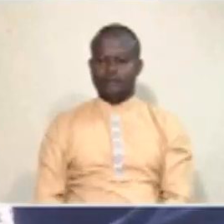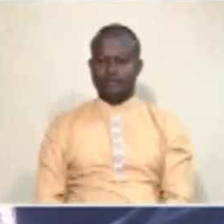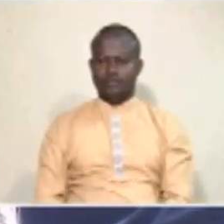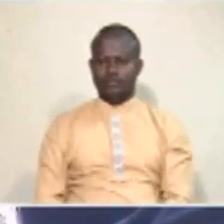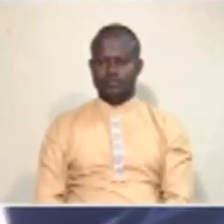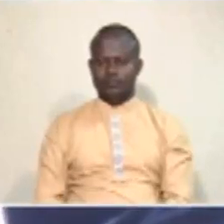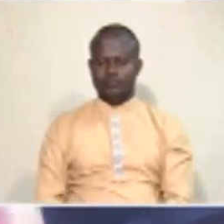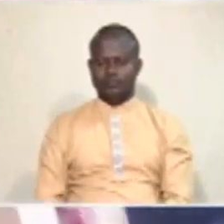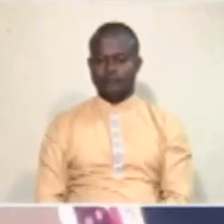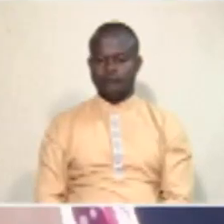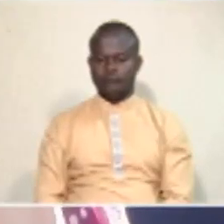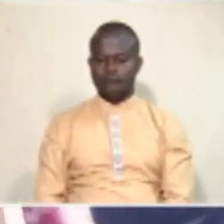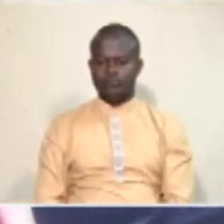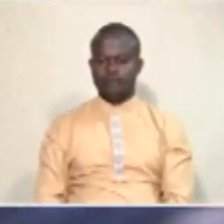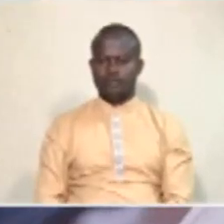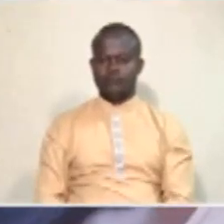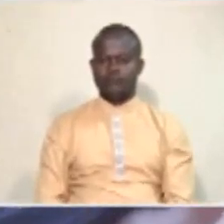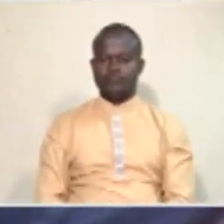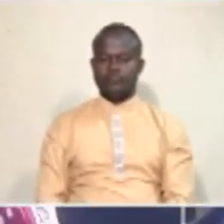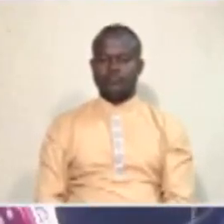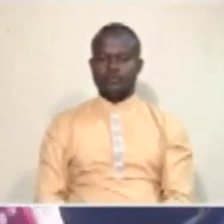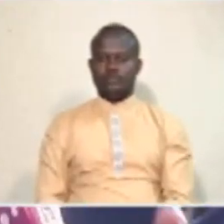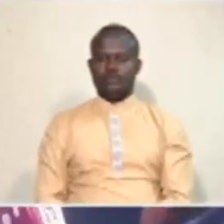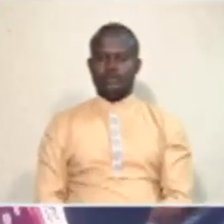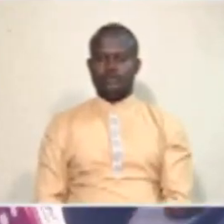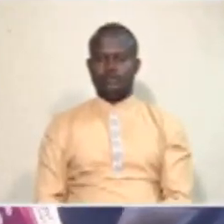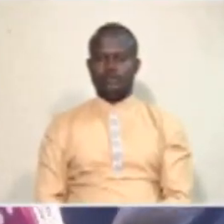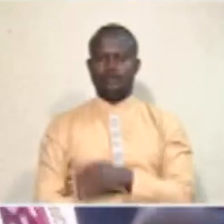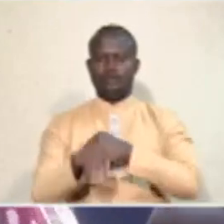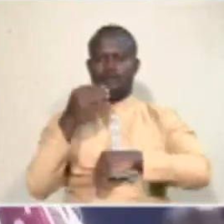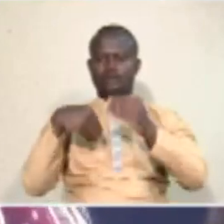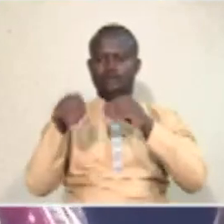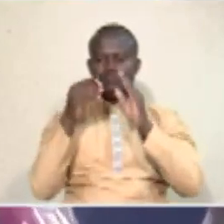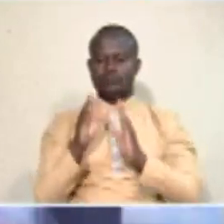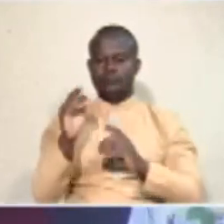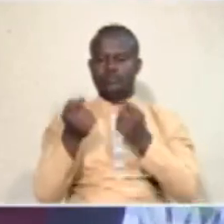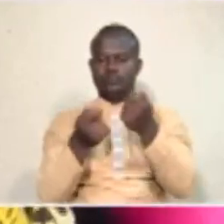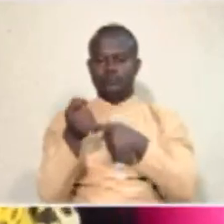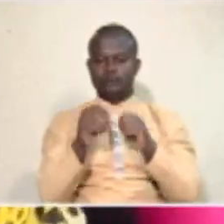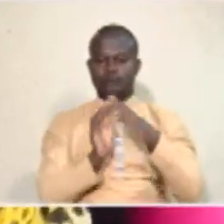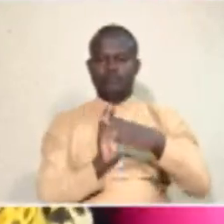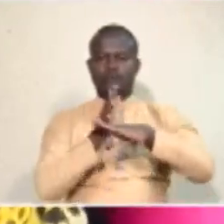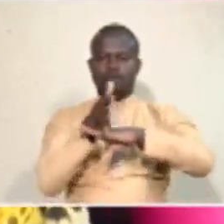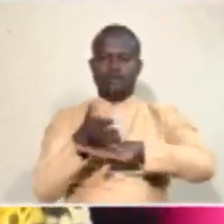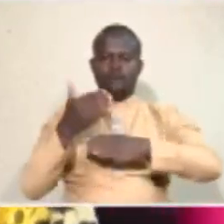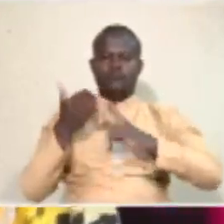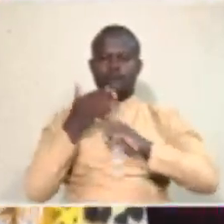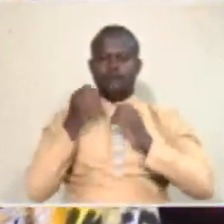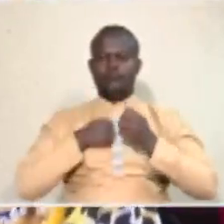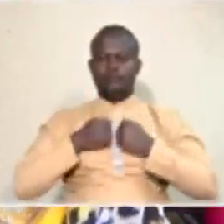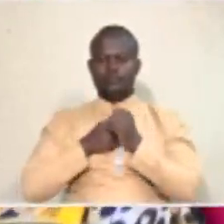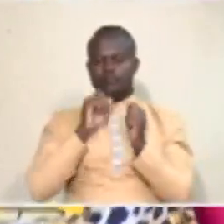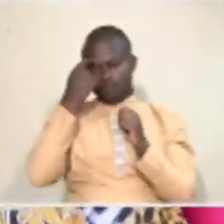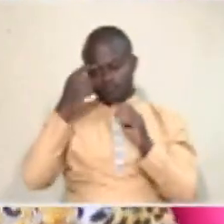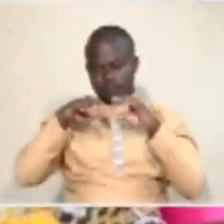Napenda tufanye bucuruzi ya amani, hatutaki fujo. Aba ni abacuruzi bato bato bambukiranya imipaka hagati y'u Rwanda na Repubulika ya Demokarasi